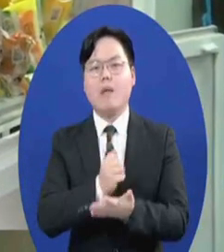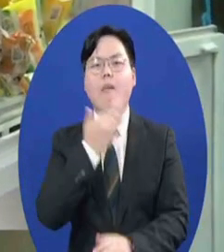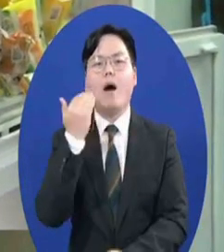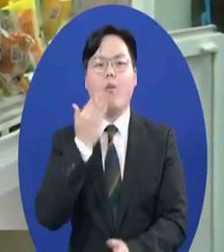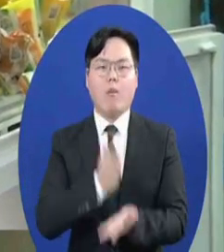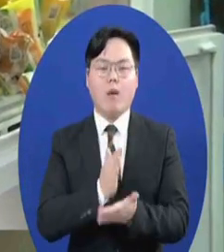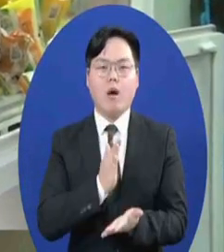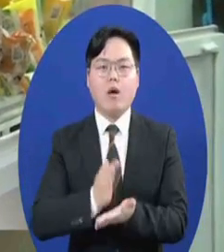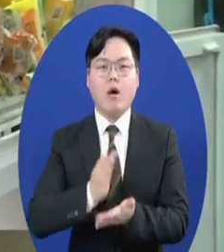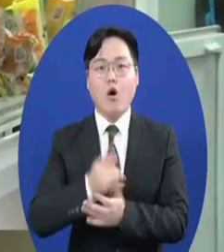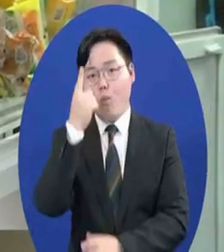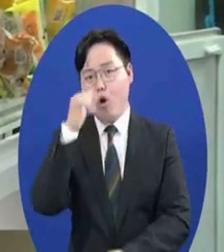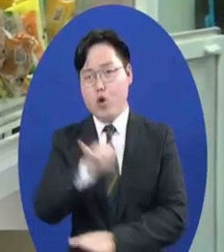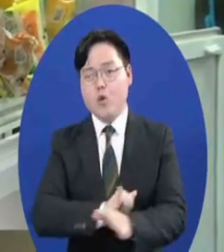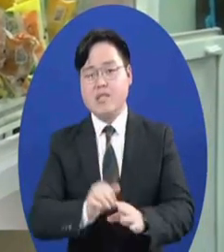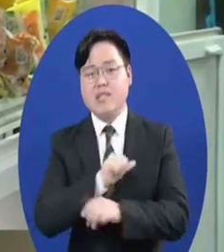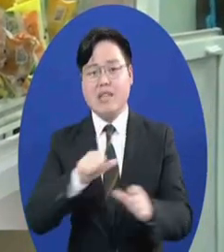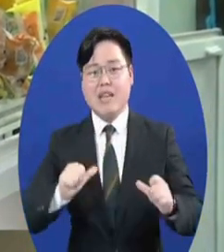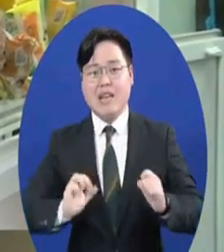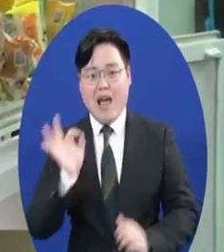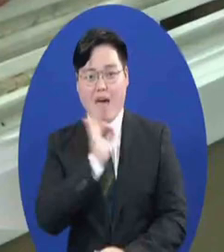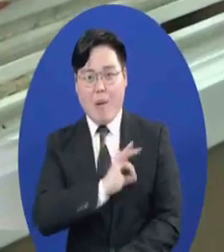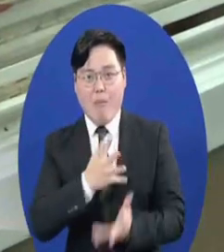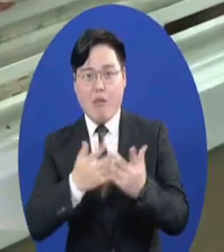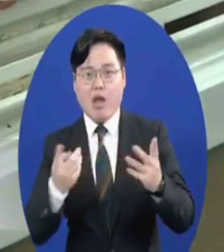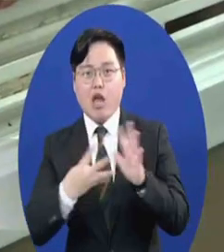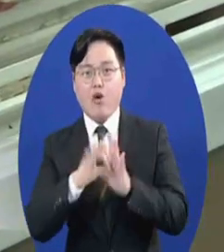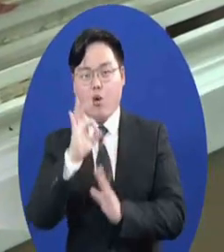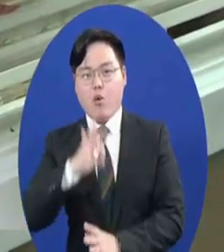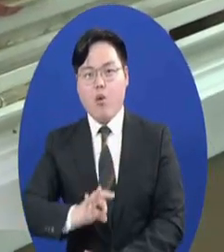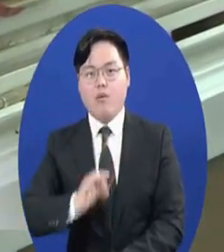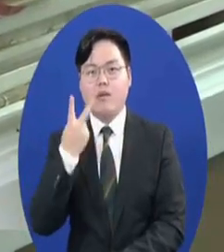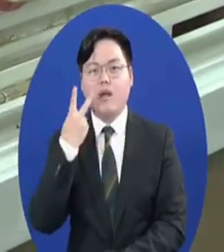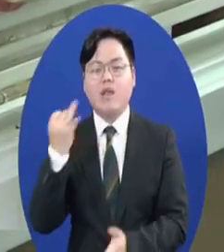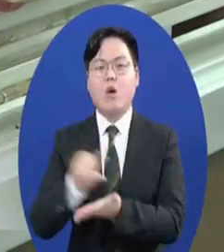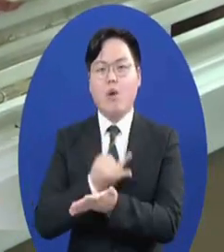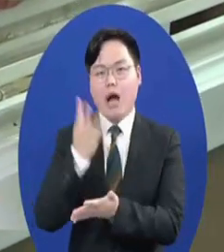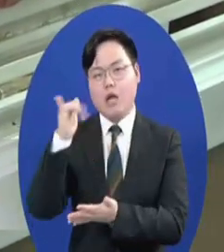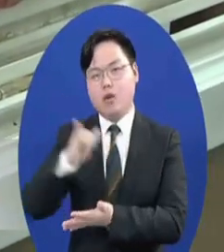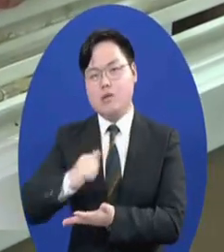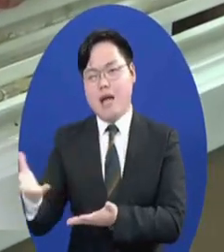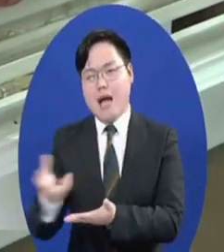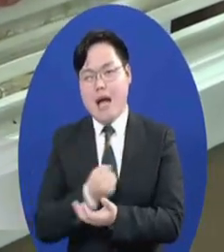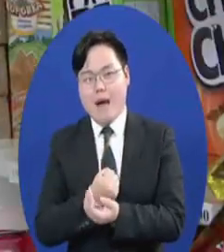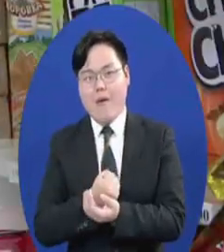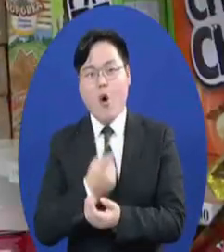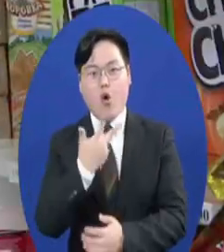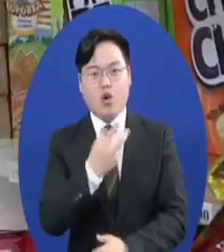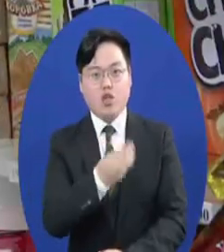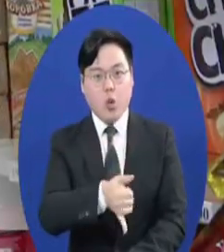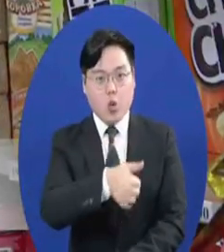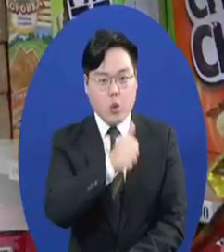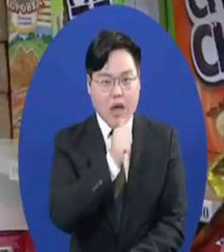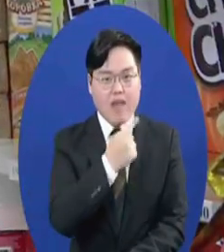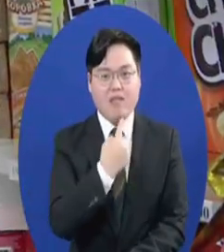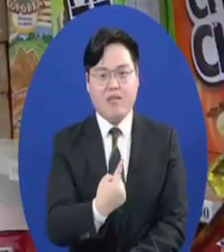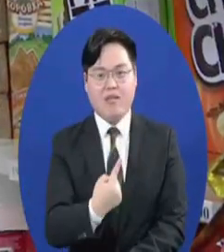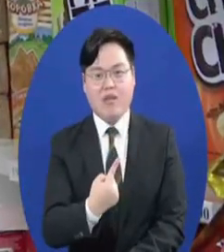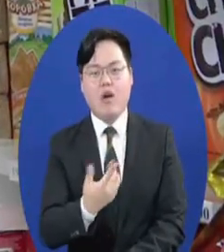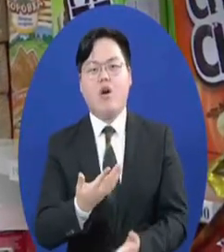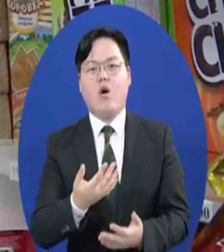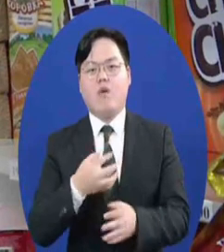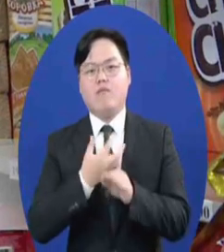байна. Өнөөдөр монголчууд эдлж хэрглэж байгаа бараа бүтээгдэхүүнийхээ 90% импортоор авдаг. Гурван ширхэг ундаа авлаа гэхэд нэгийг нь тээвэр